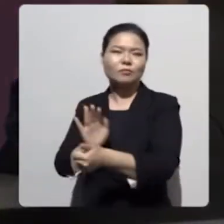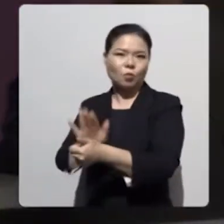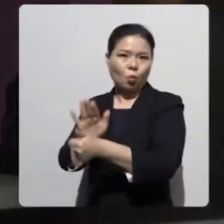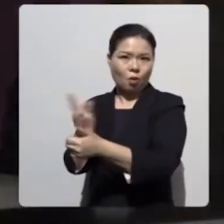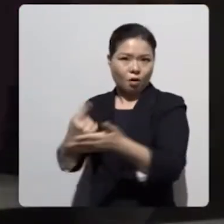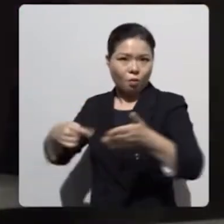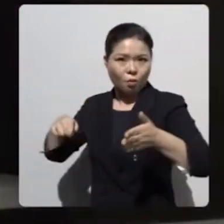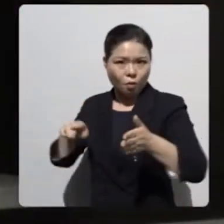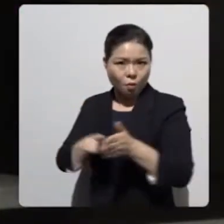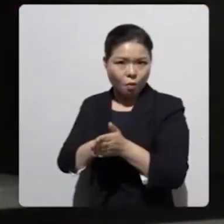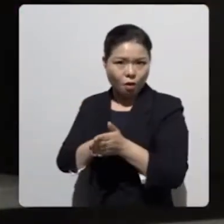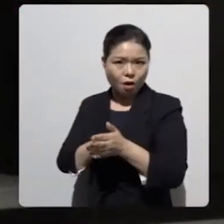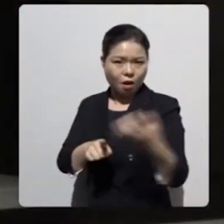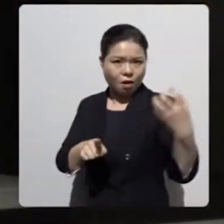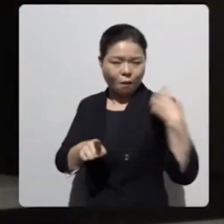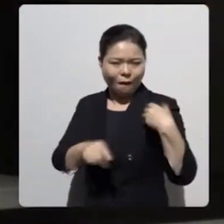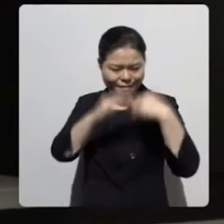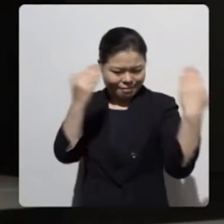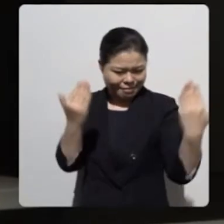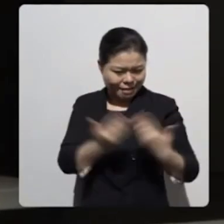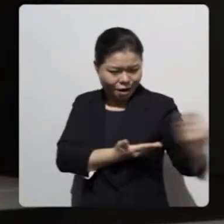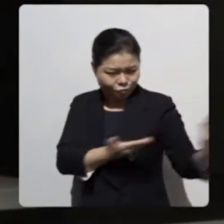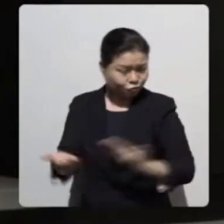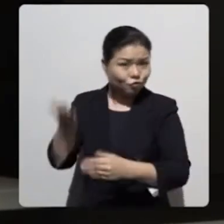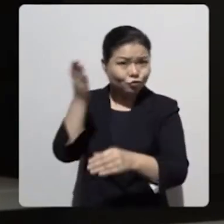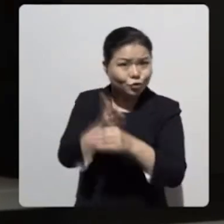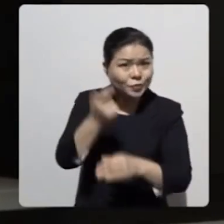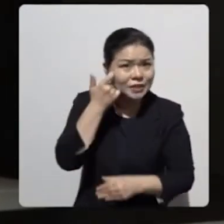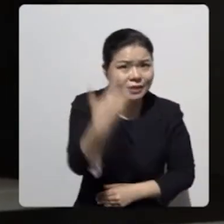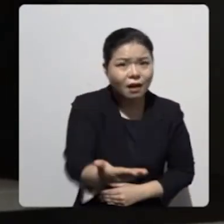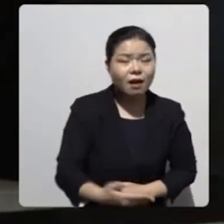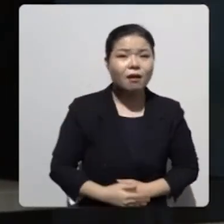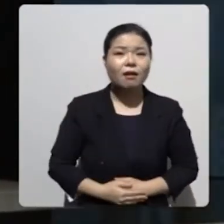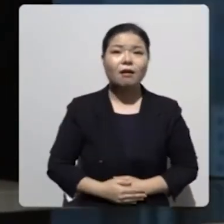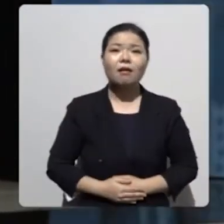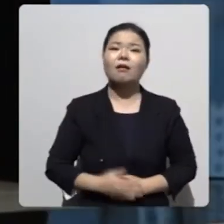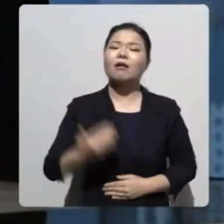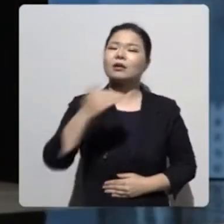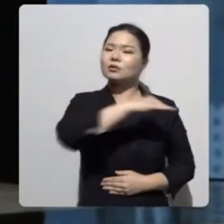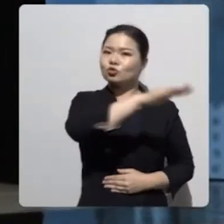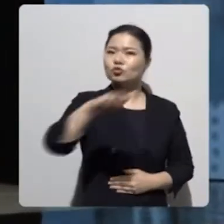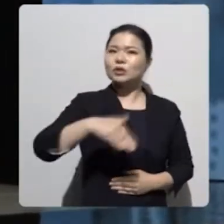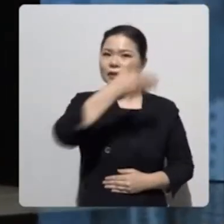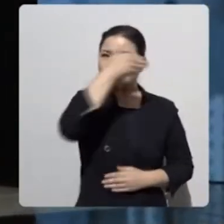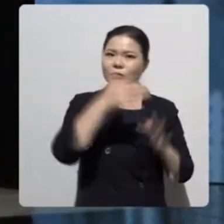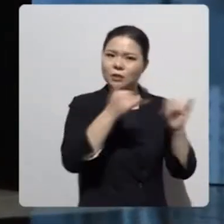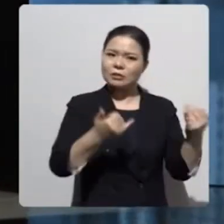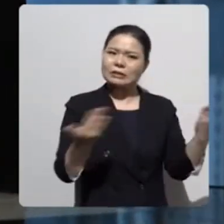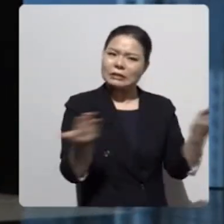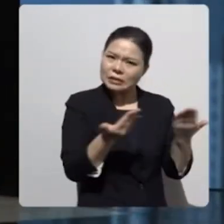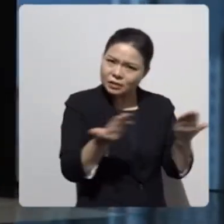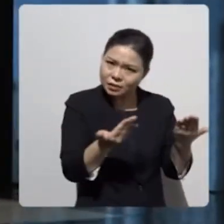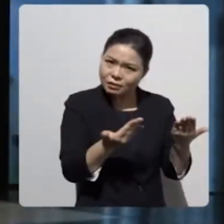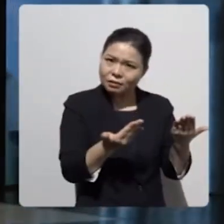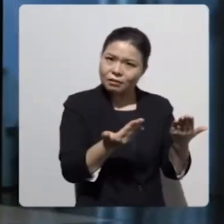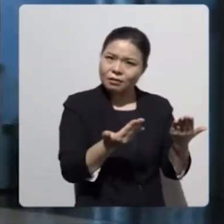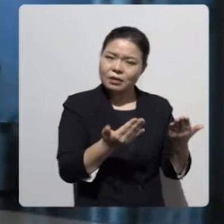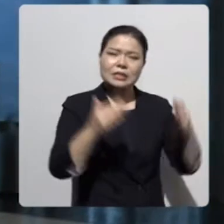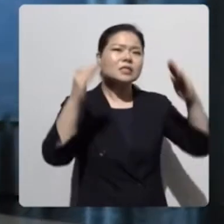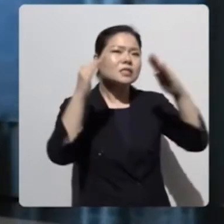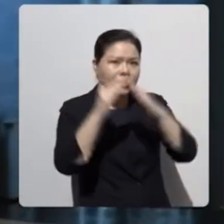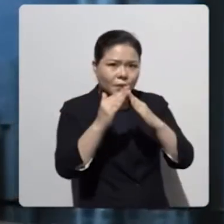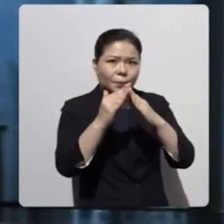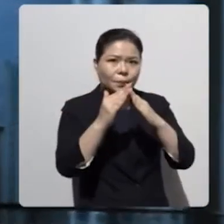위해 제 역할을 했습니까? 우리의 젊은이들, 지금 일자리,